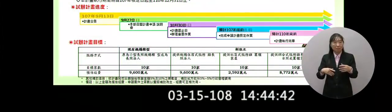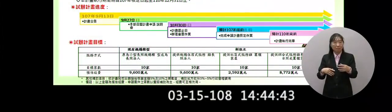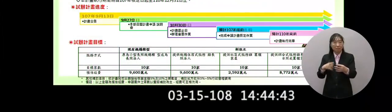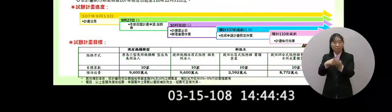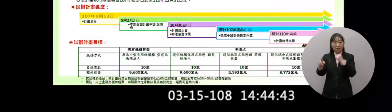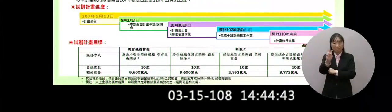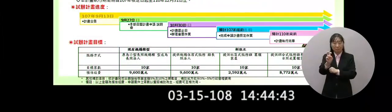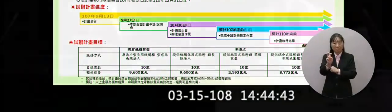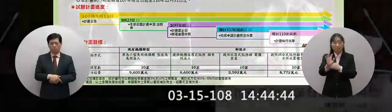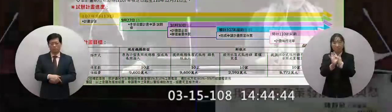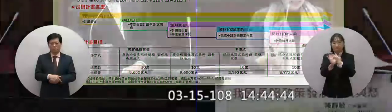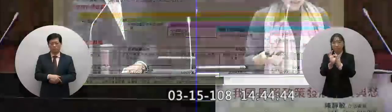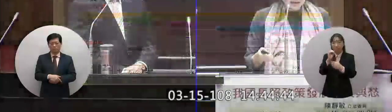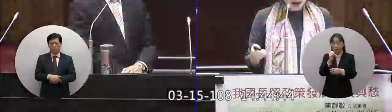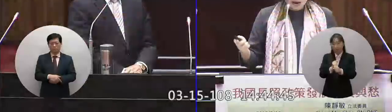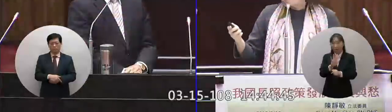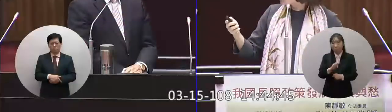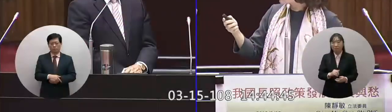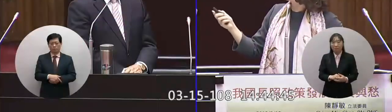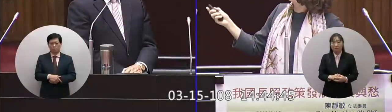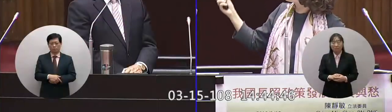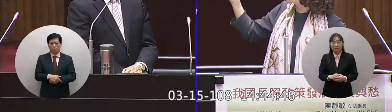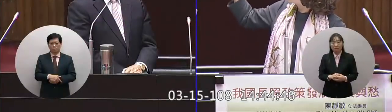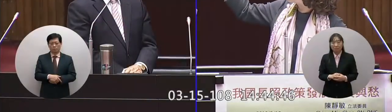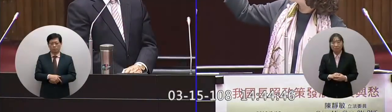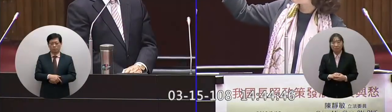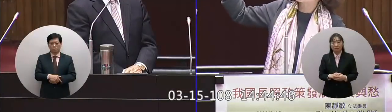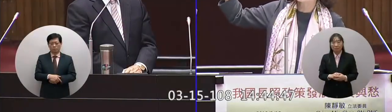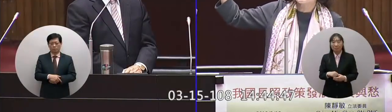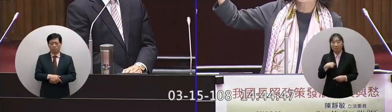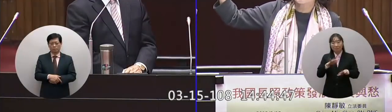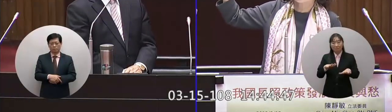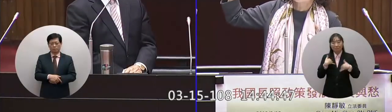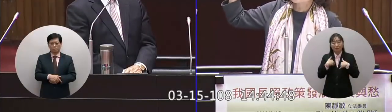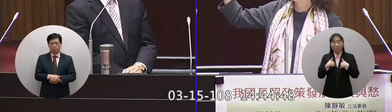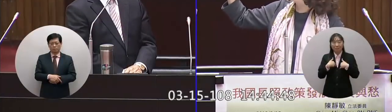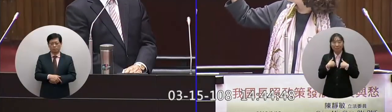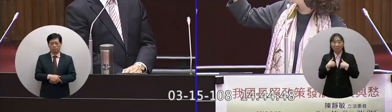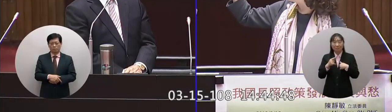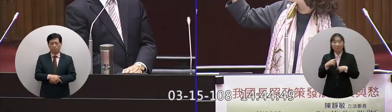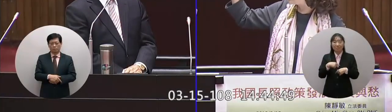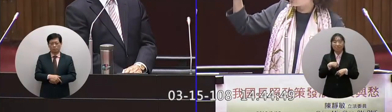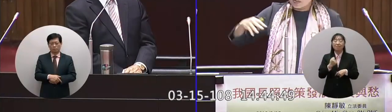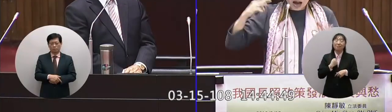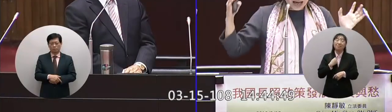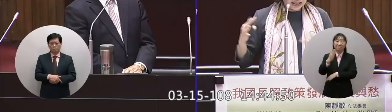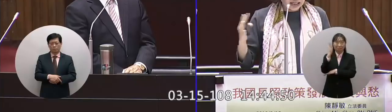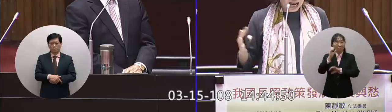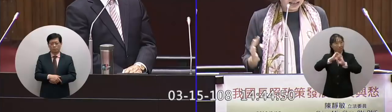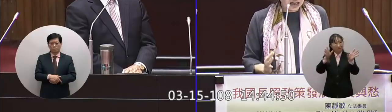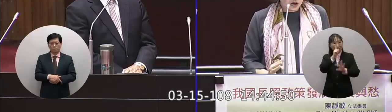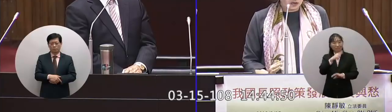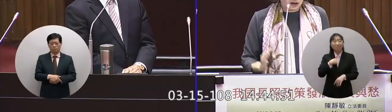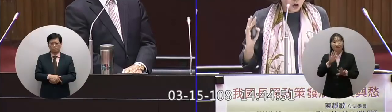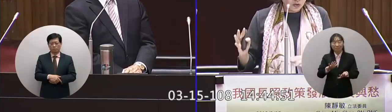来做示范呢，只有20家在示范。虽然是说我们很高兴看到政府这里宣示说，哎，我们要来